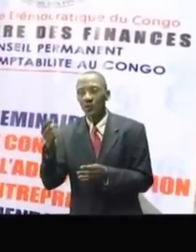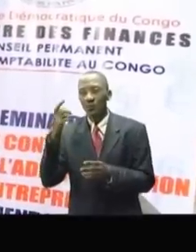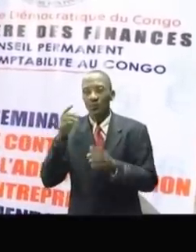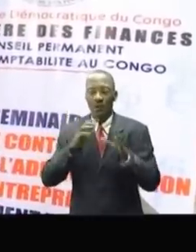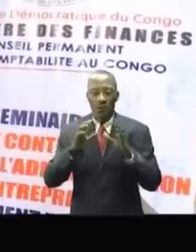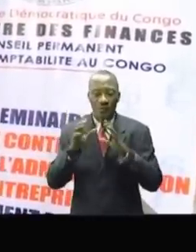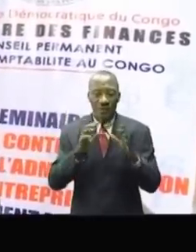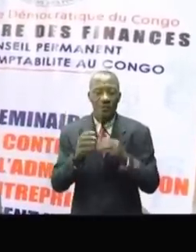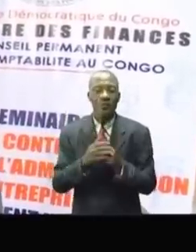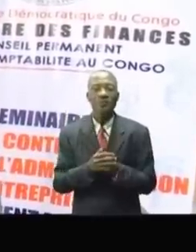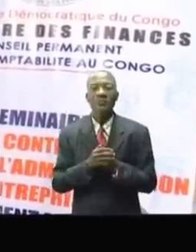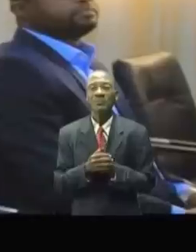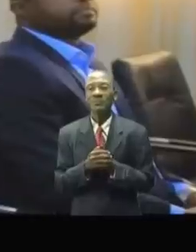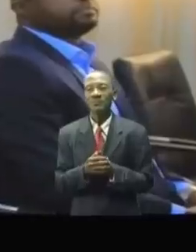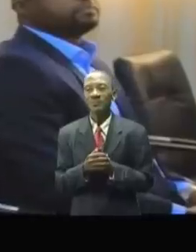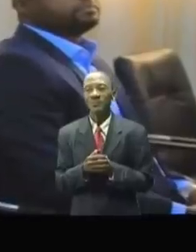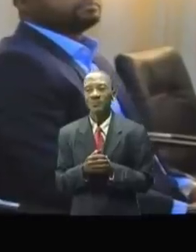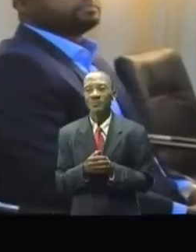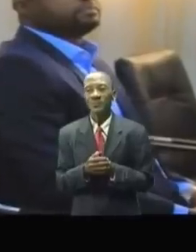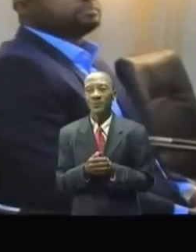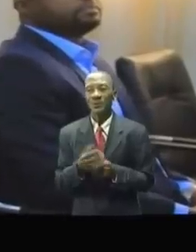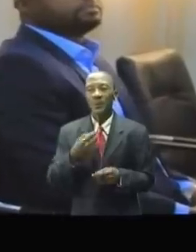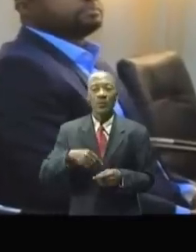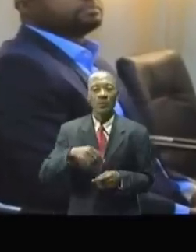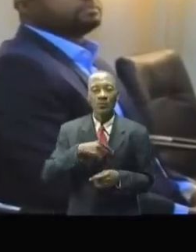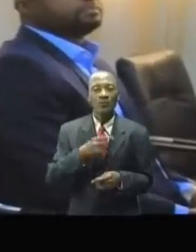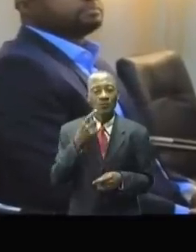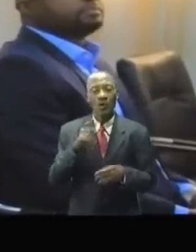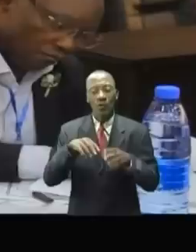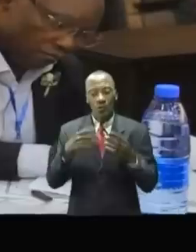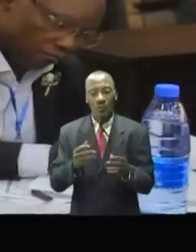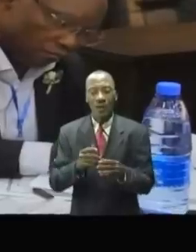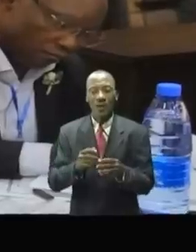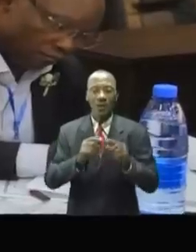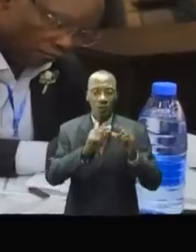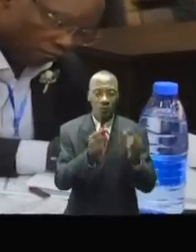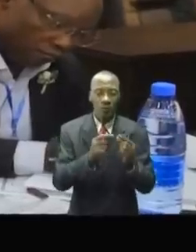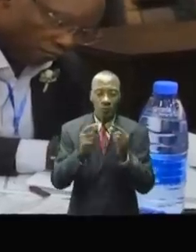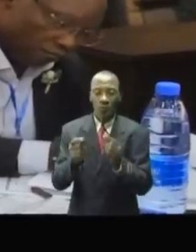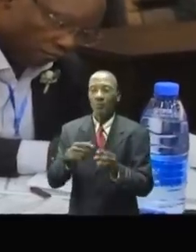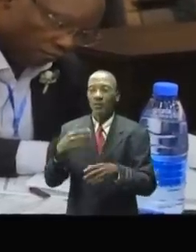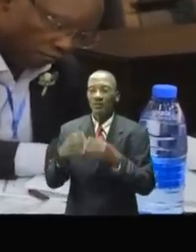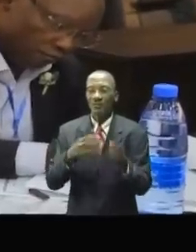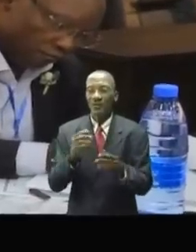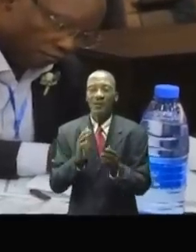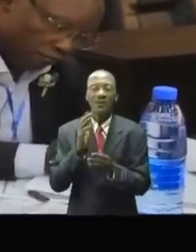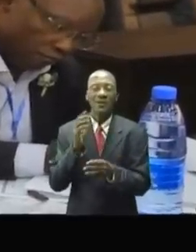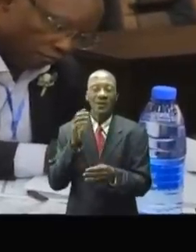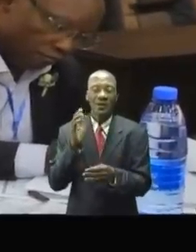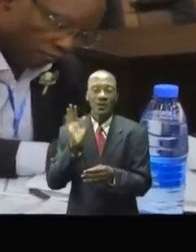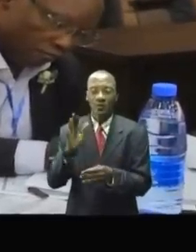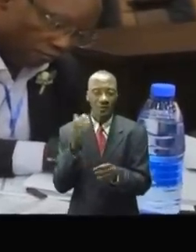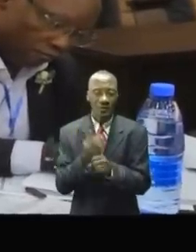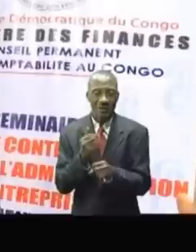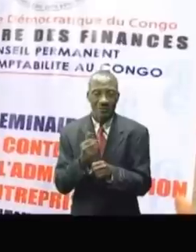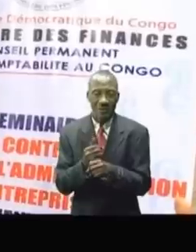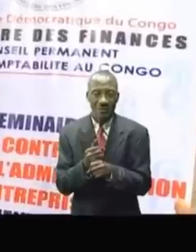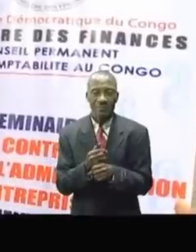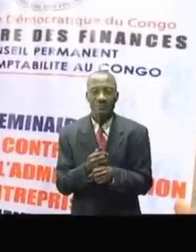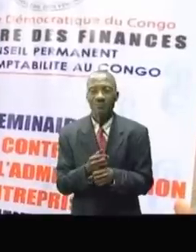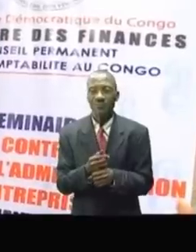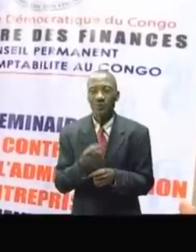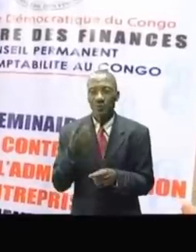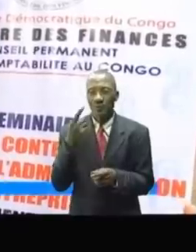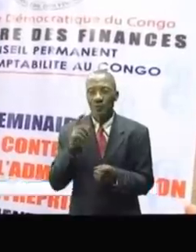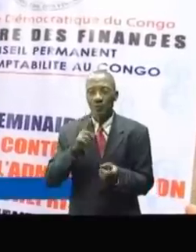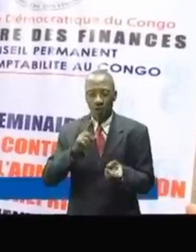comment ces structures-là travaillent et dans quel intérêt, toujours dans l'intérêt de l'amélioration des performances